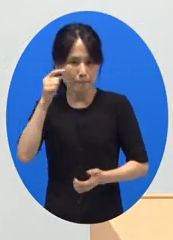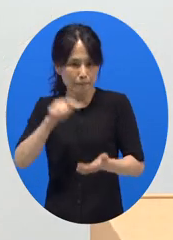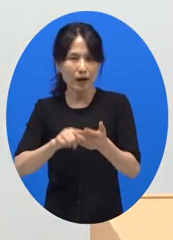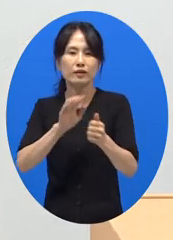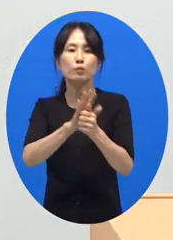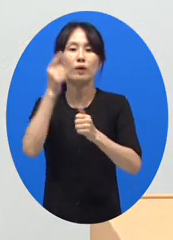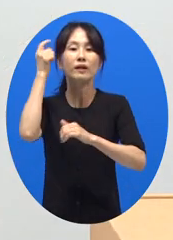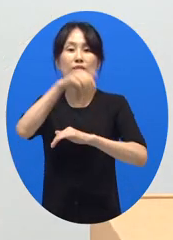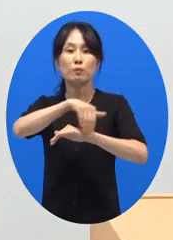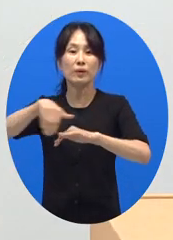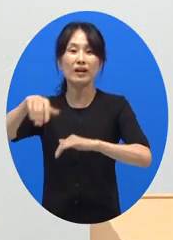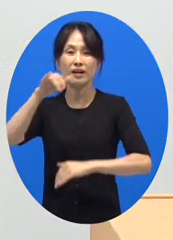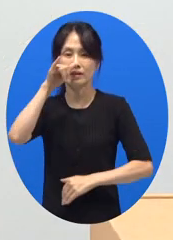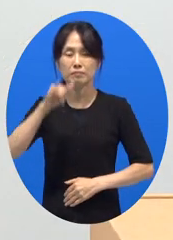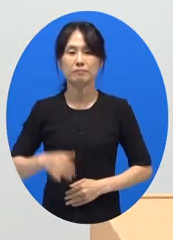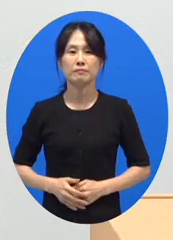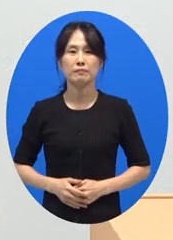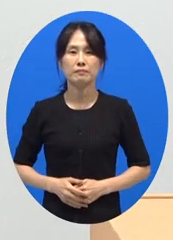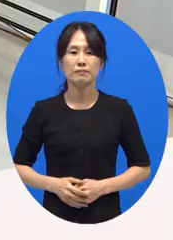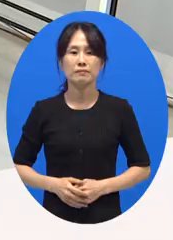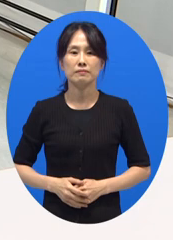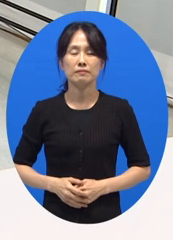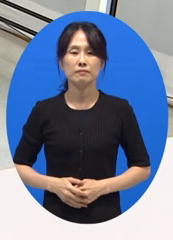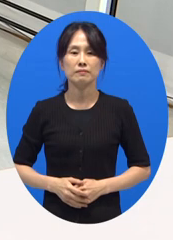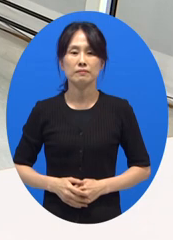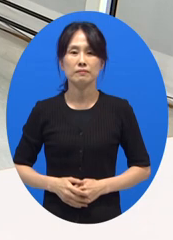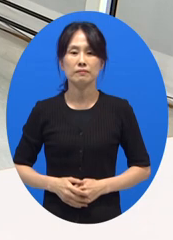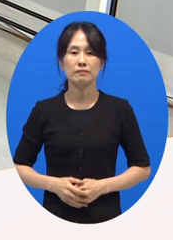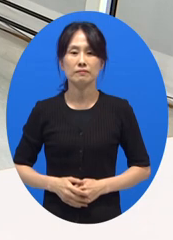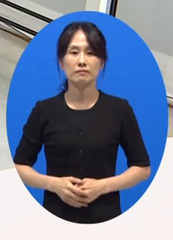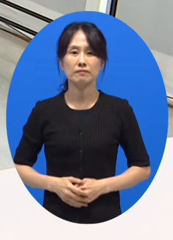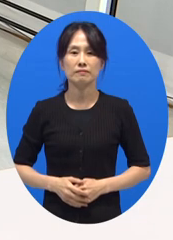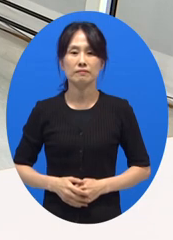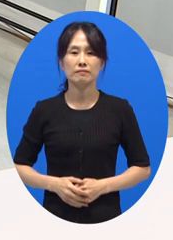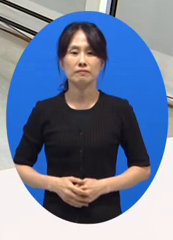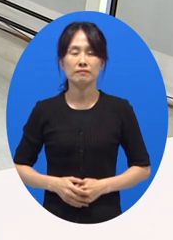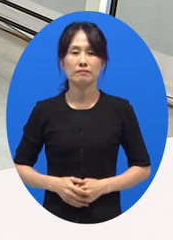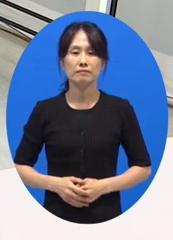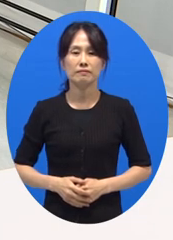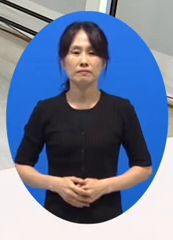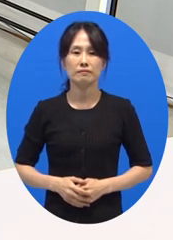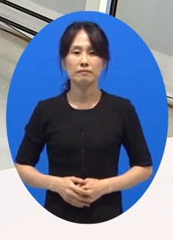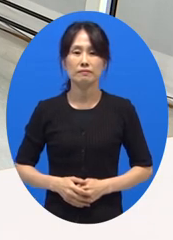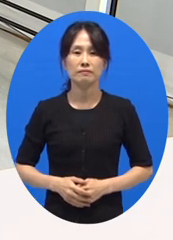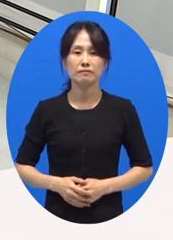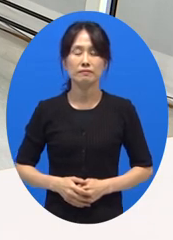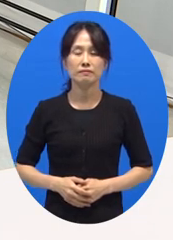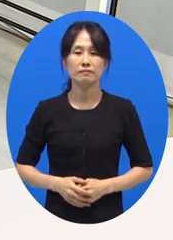창업자들을 발굴하고 지원할 계획입니다. 경기 GTV 최창순입니다.